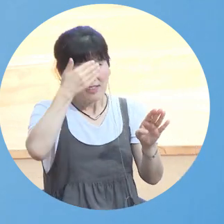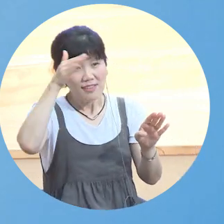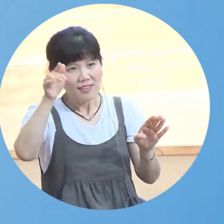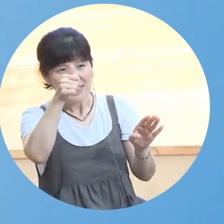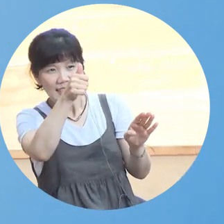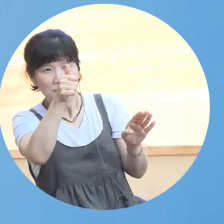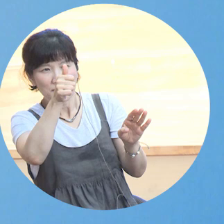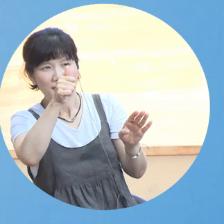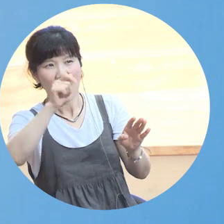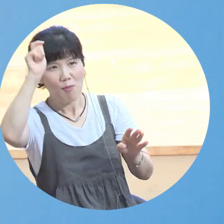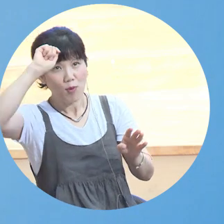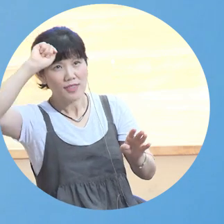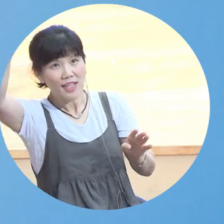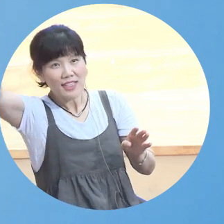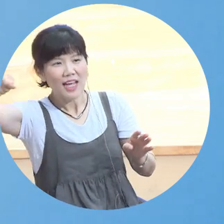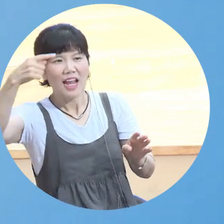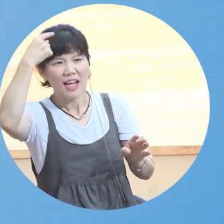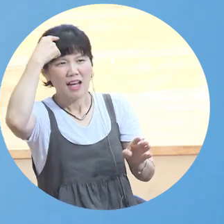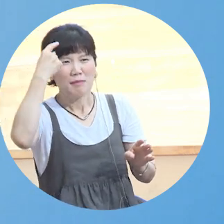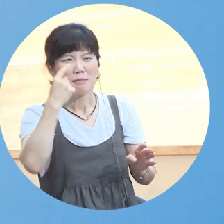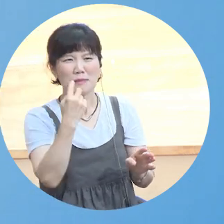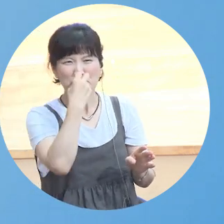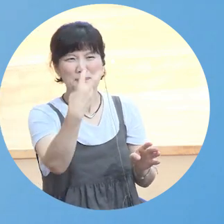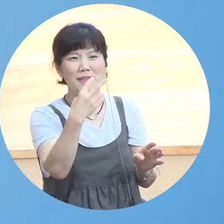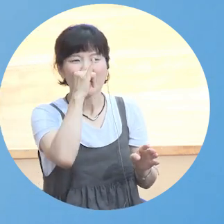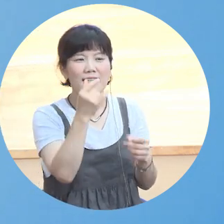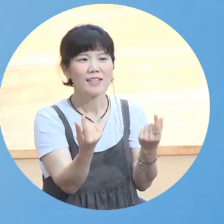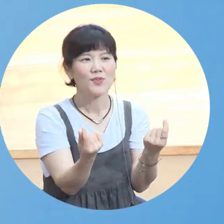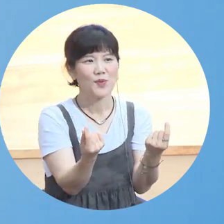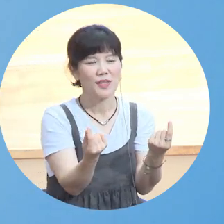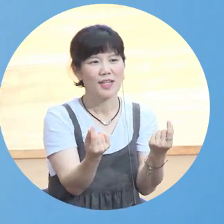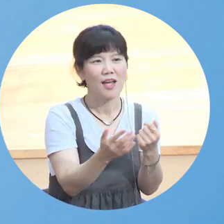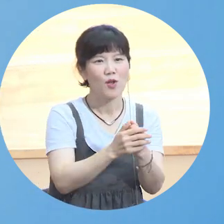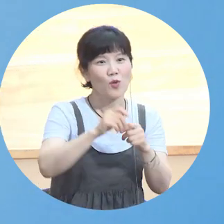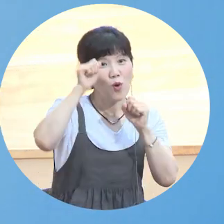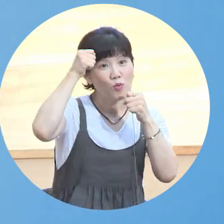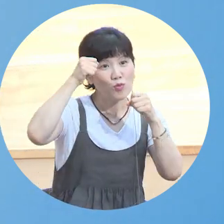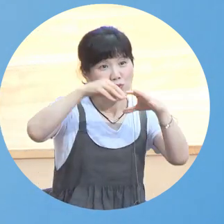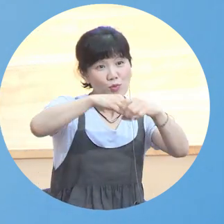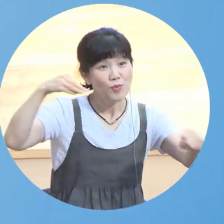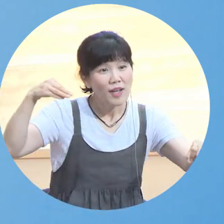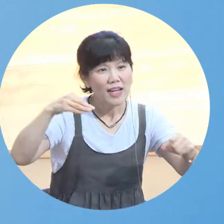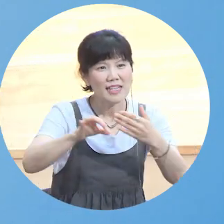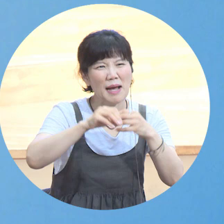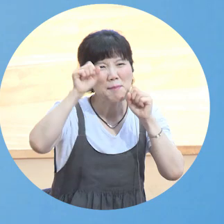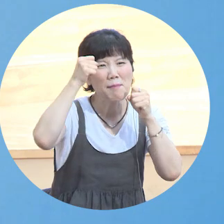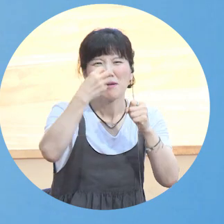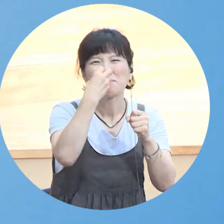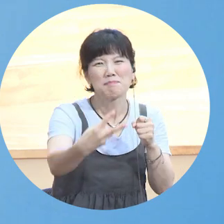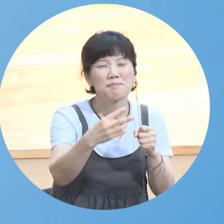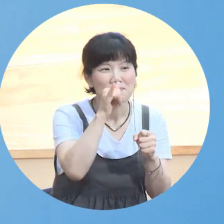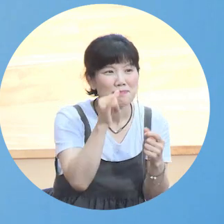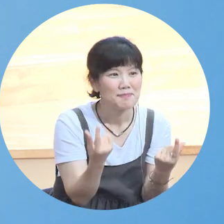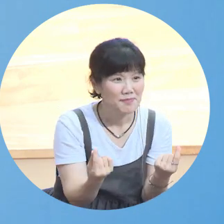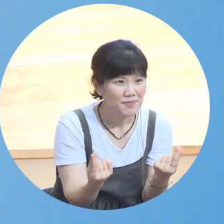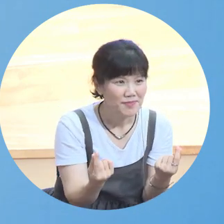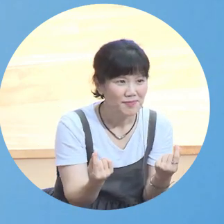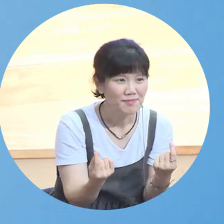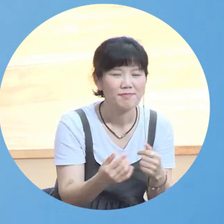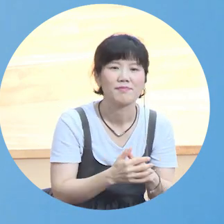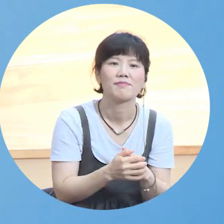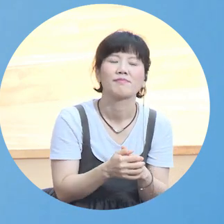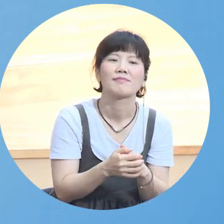머리에서 김이 난다 구두를 벗은 2 발해석 이민 한다 아버지 한